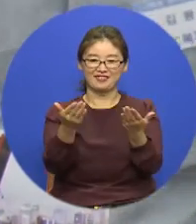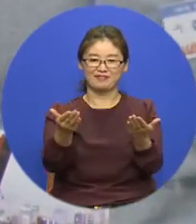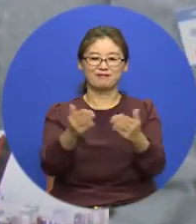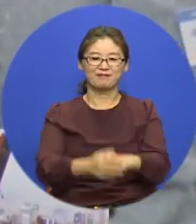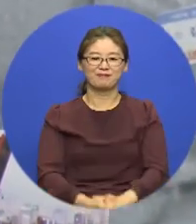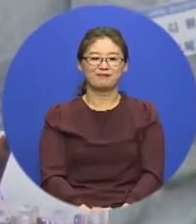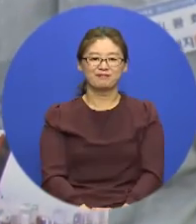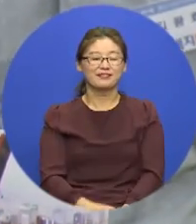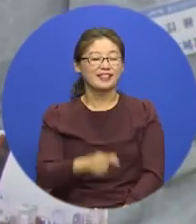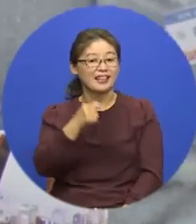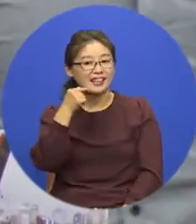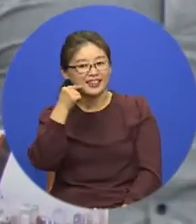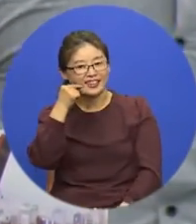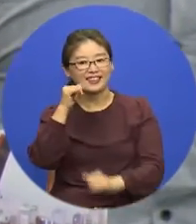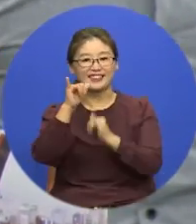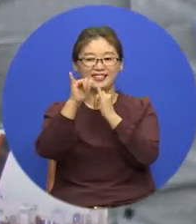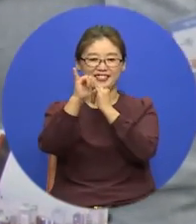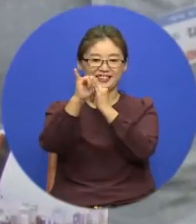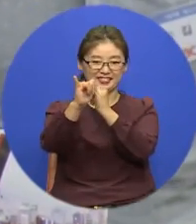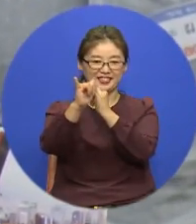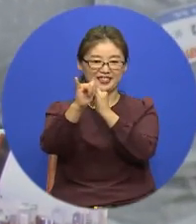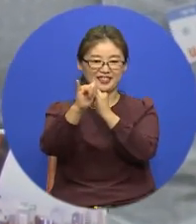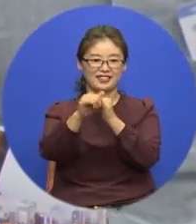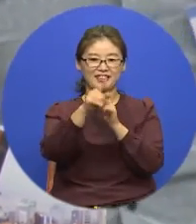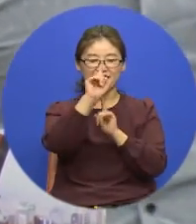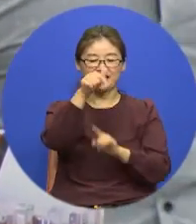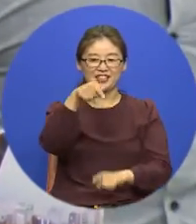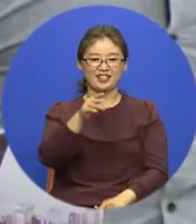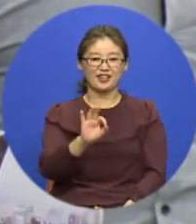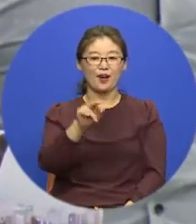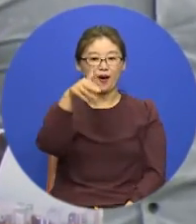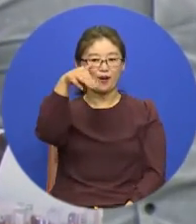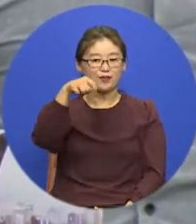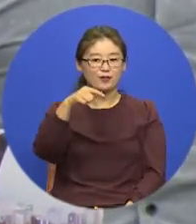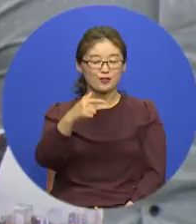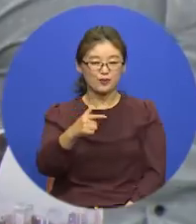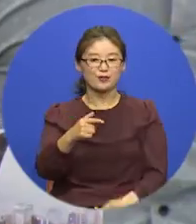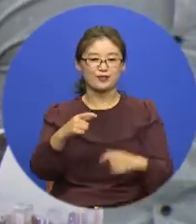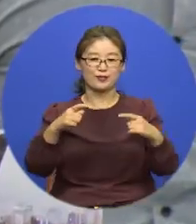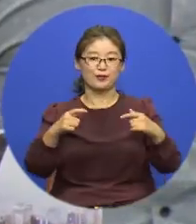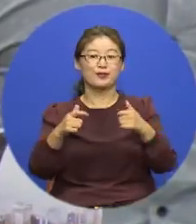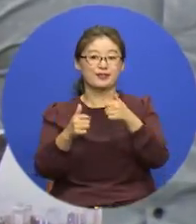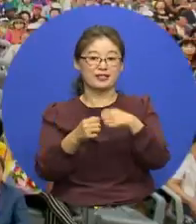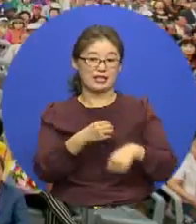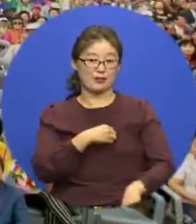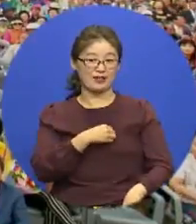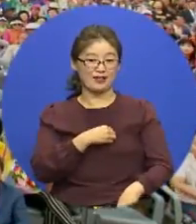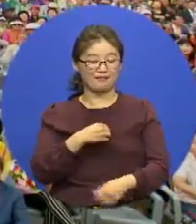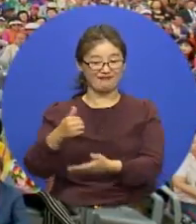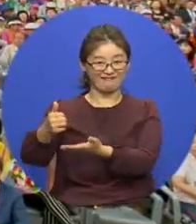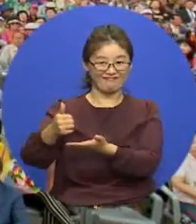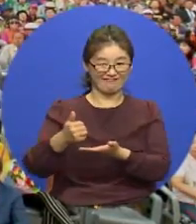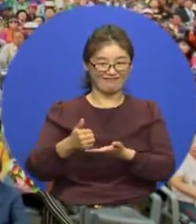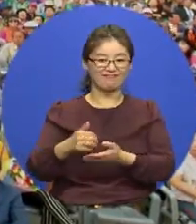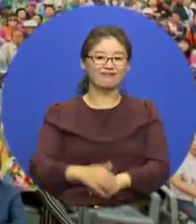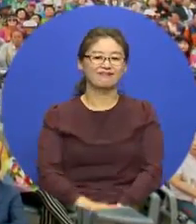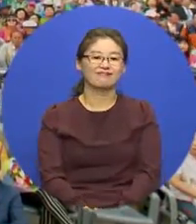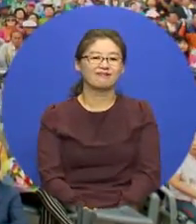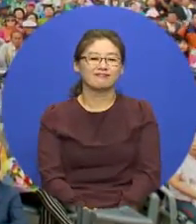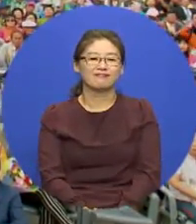먼저 인기상을 시상해 주실 이경춘 구의원님 앞으로 나와주시면 고맙겠습니다.